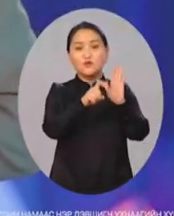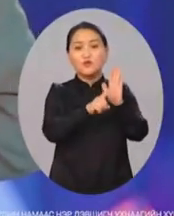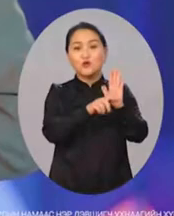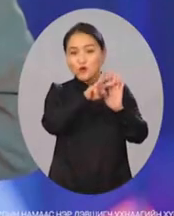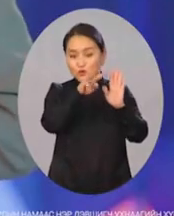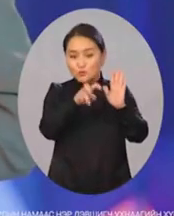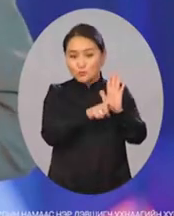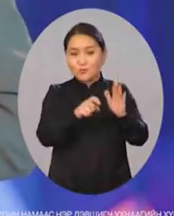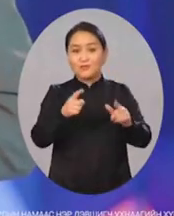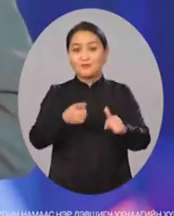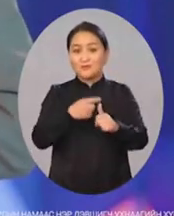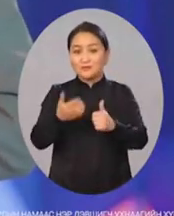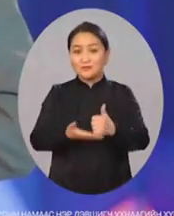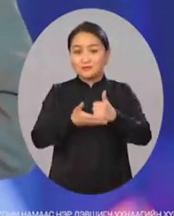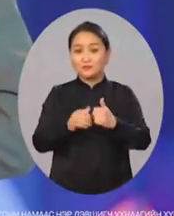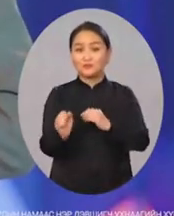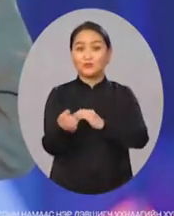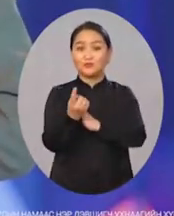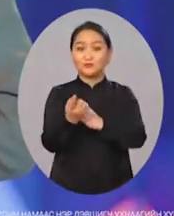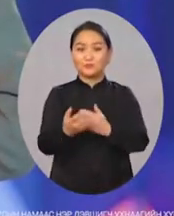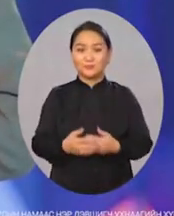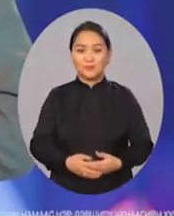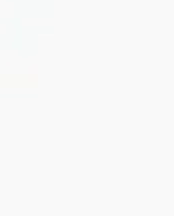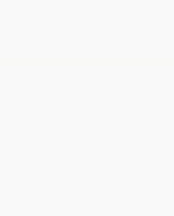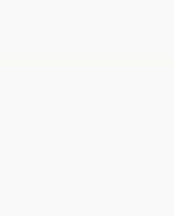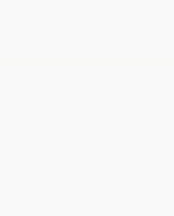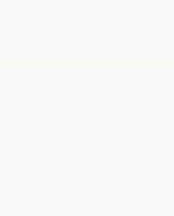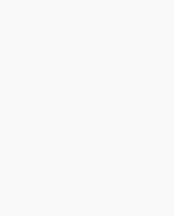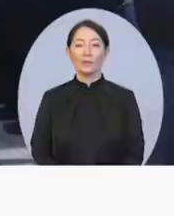мөрийн хөтөлбөрийнхөө зорилтыг нэр дэвшигч онцлсон байна.